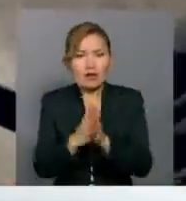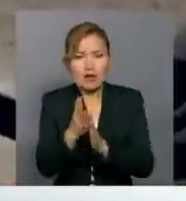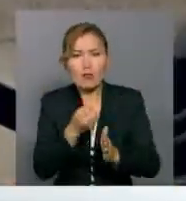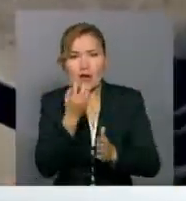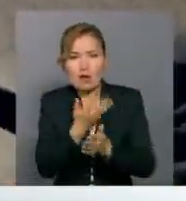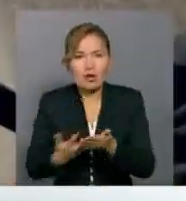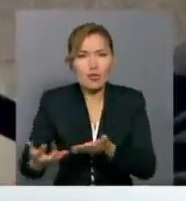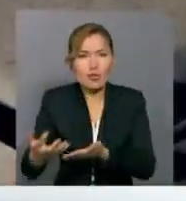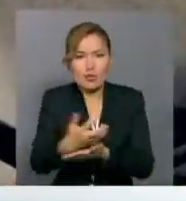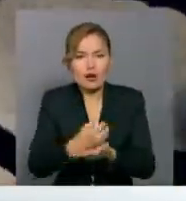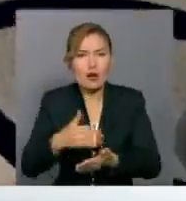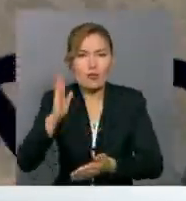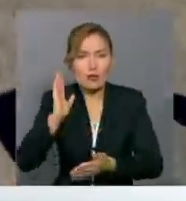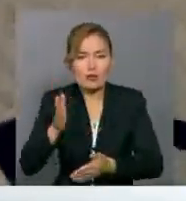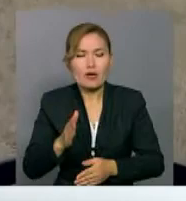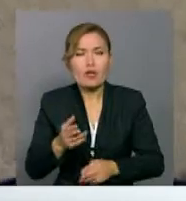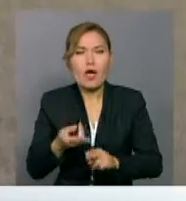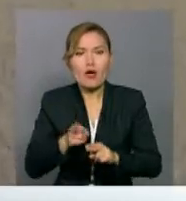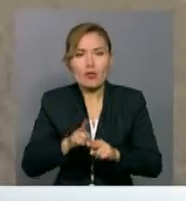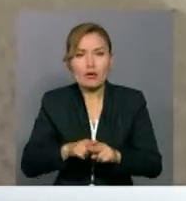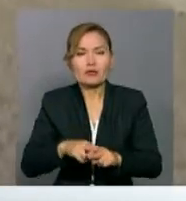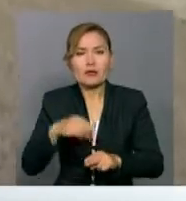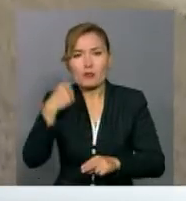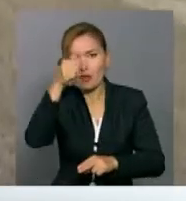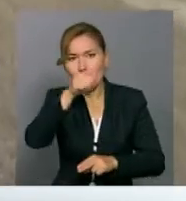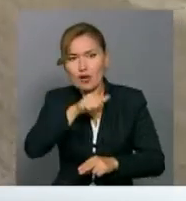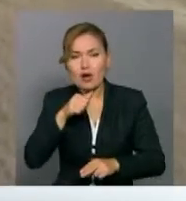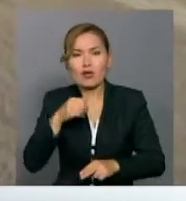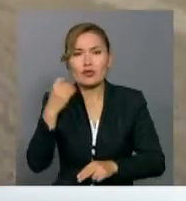болды. Жалпы өңір диқандары биыл көктемде